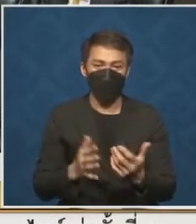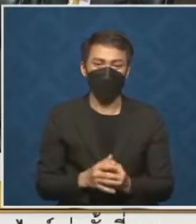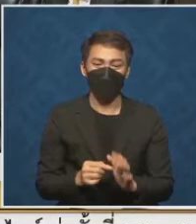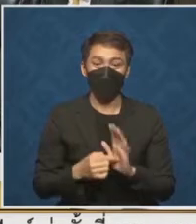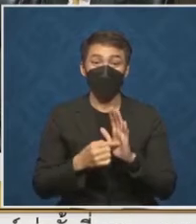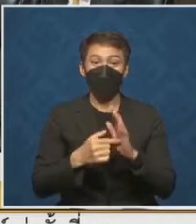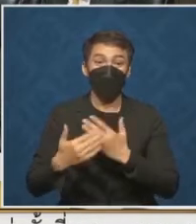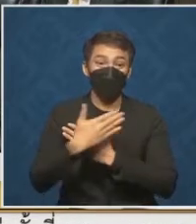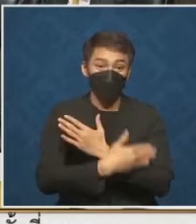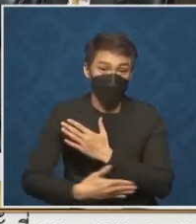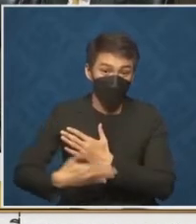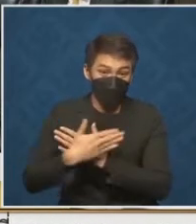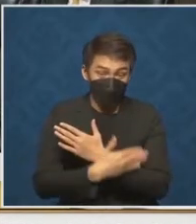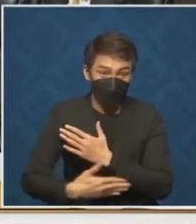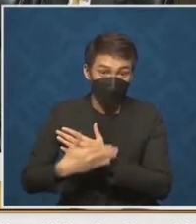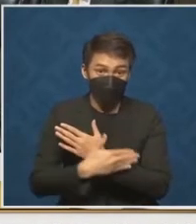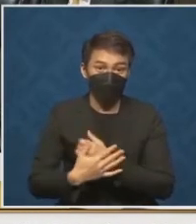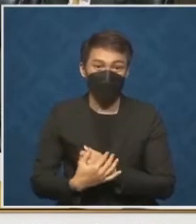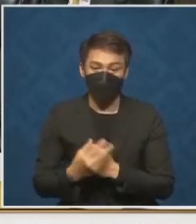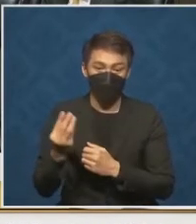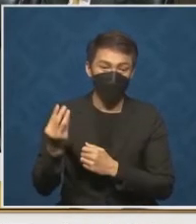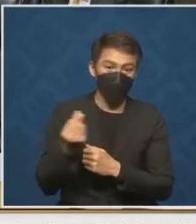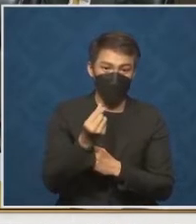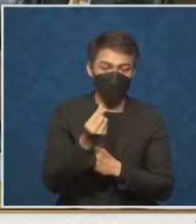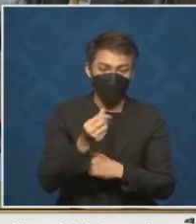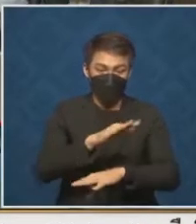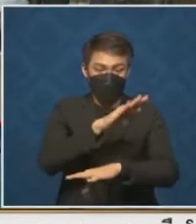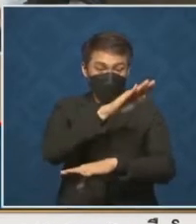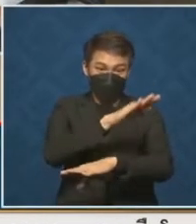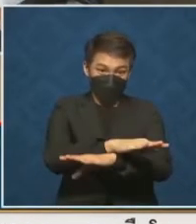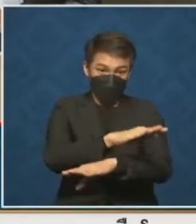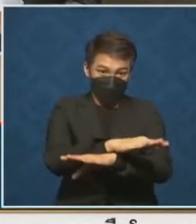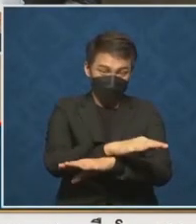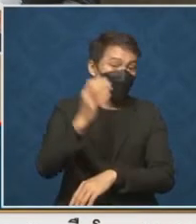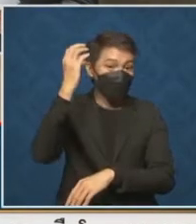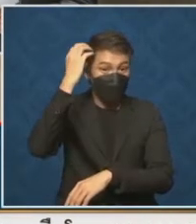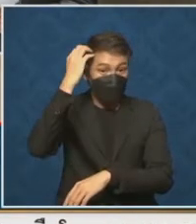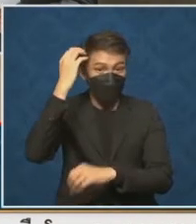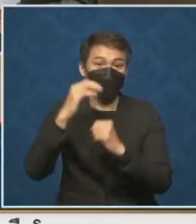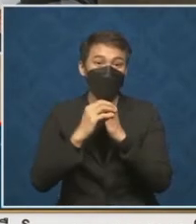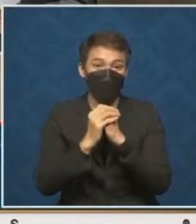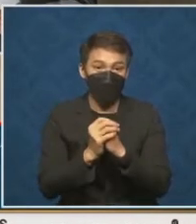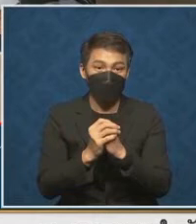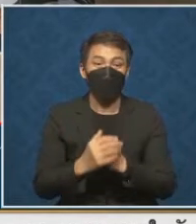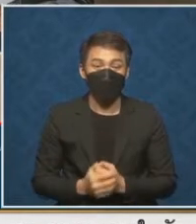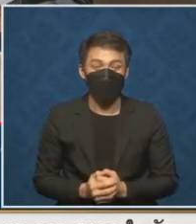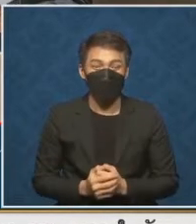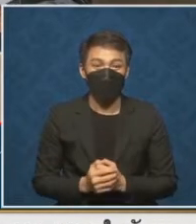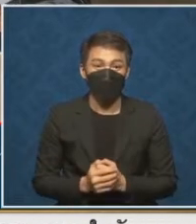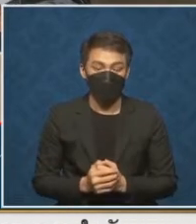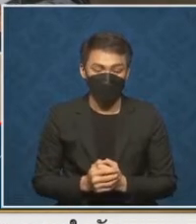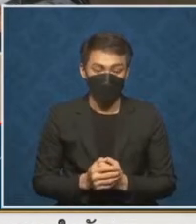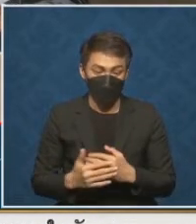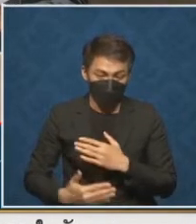เชื่อมต่อรถไฟความเร็วสูงสายลาวจีนและสูญเสียโอกาสที่จะได้จัด